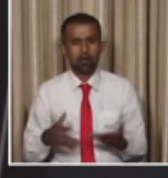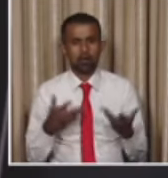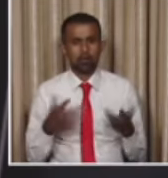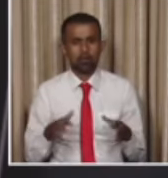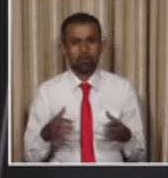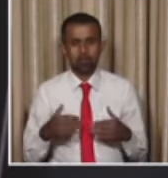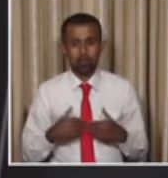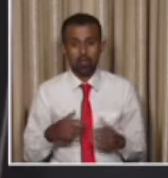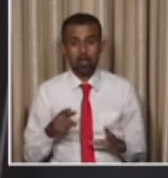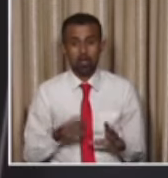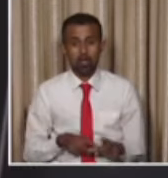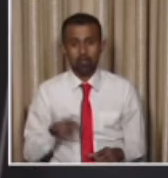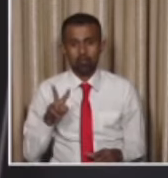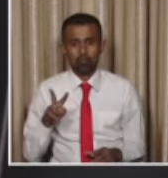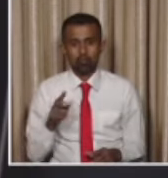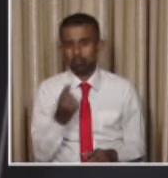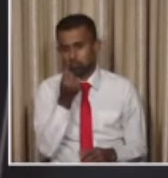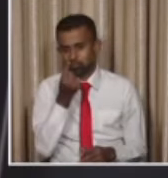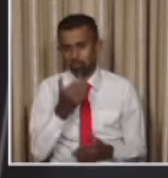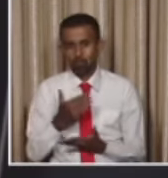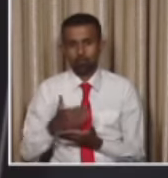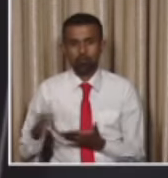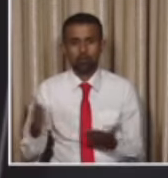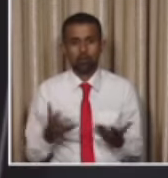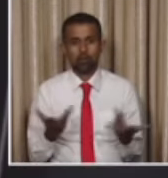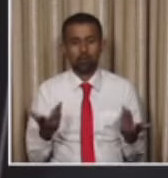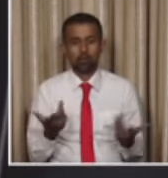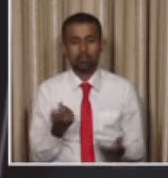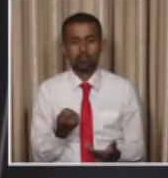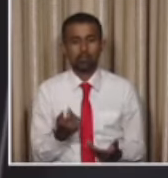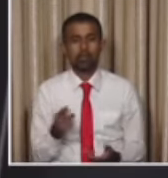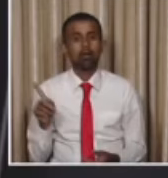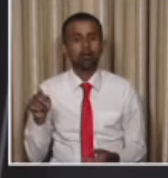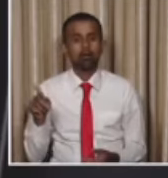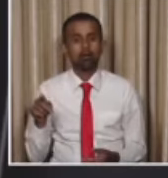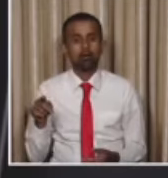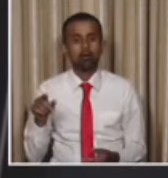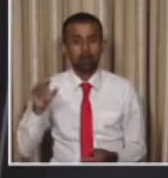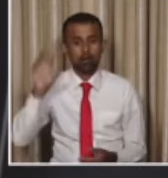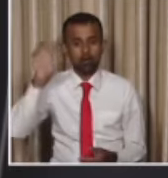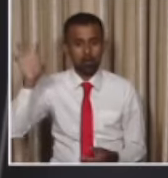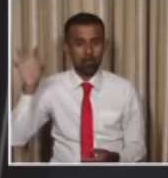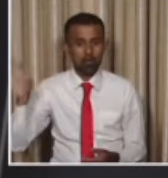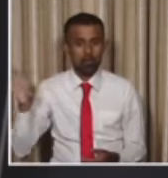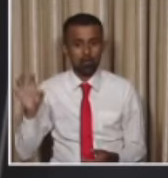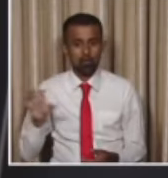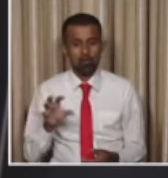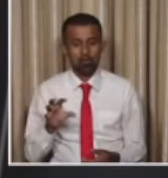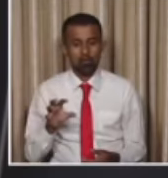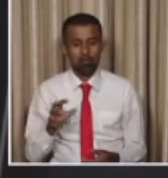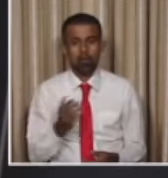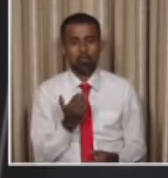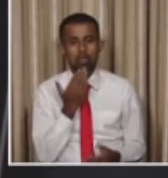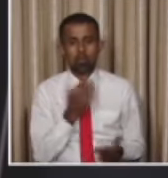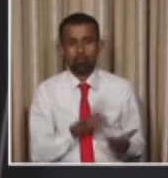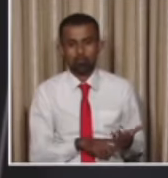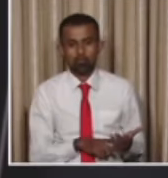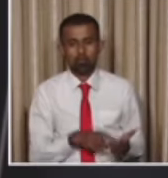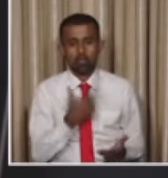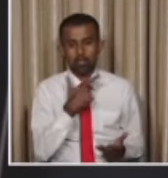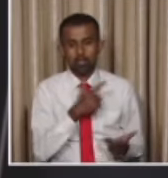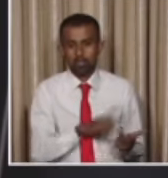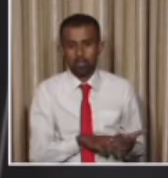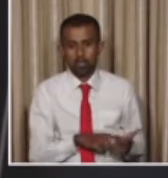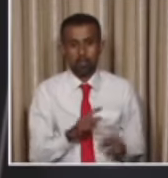අපි අවුරුදු 2-7ක්වත් ගෙවලා නැහැ. ඒ සල්ලි කාගේද? ඒ රටවල් වල ඇමරිකාවේ,